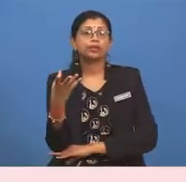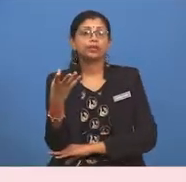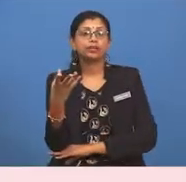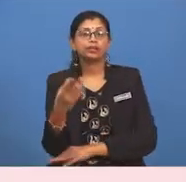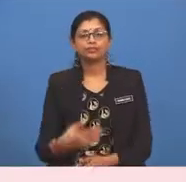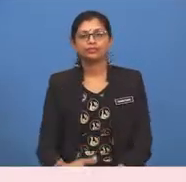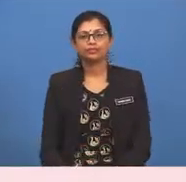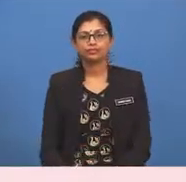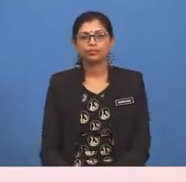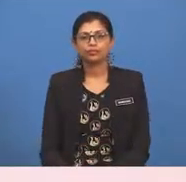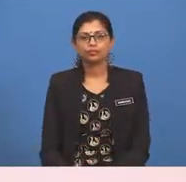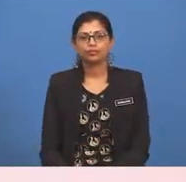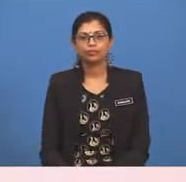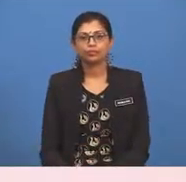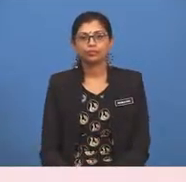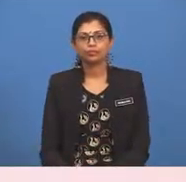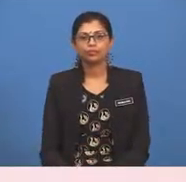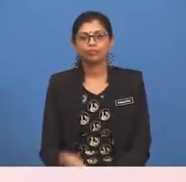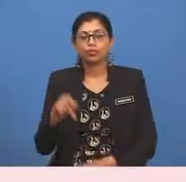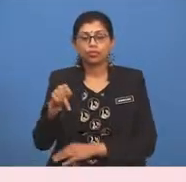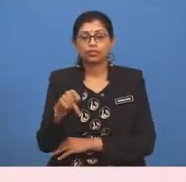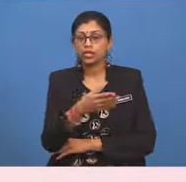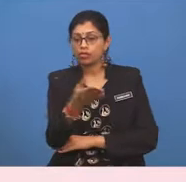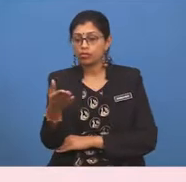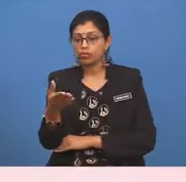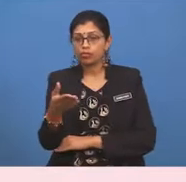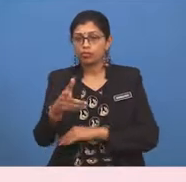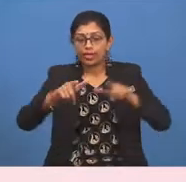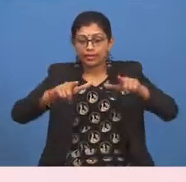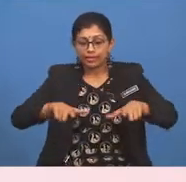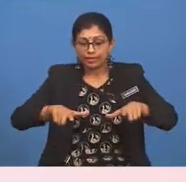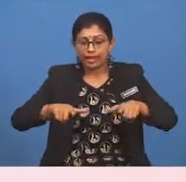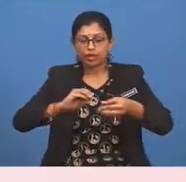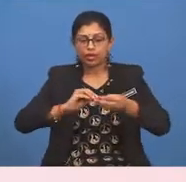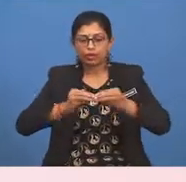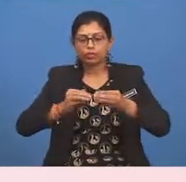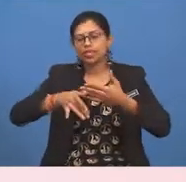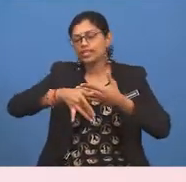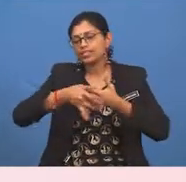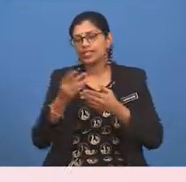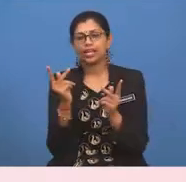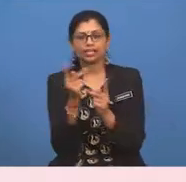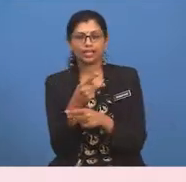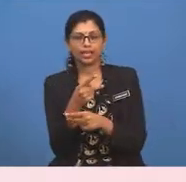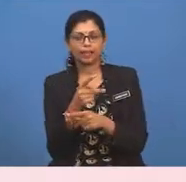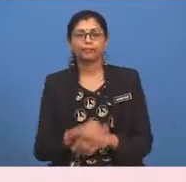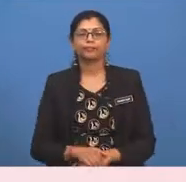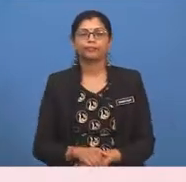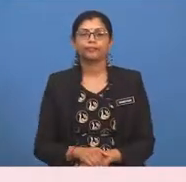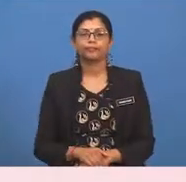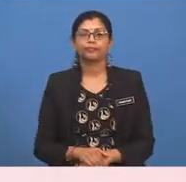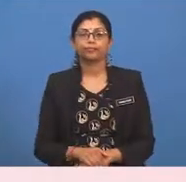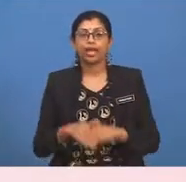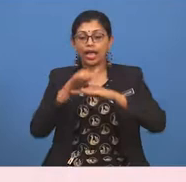Pastikan murid-murid meletakkan nombor yang lebih mudah untuk didarabkan di